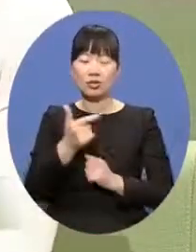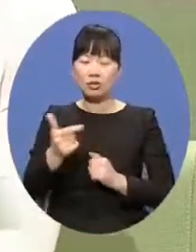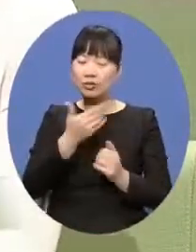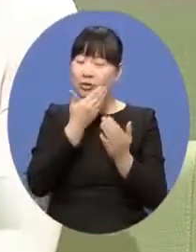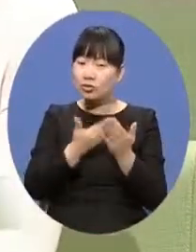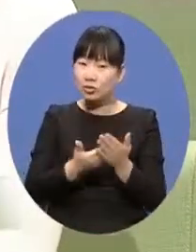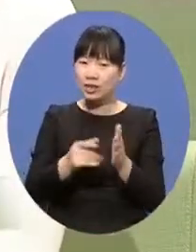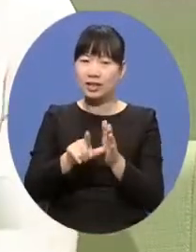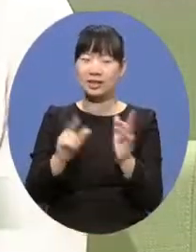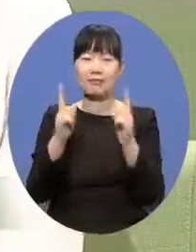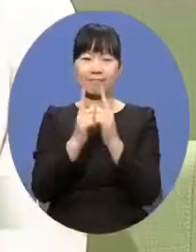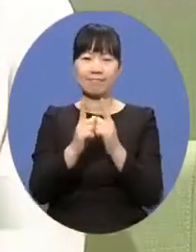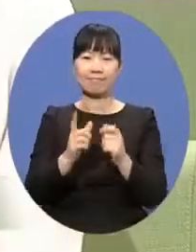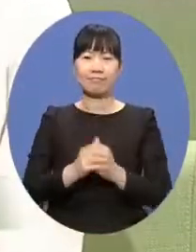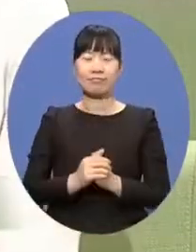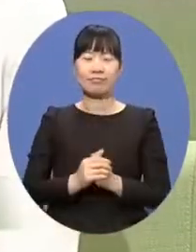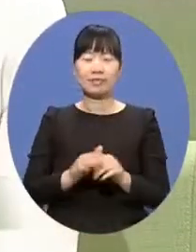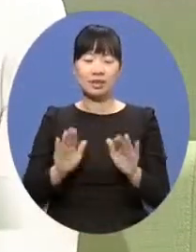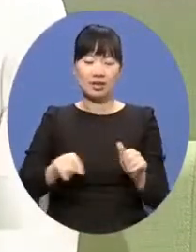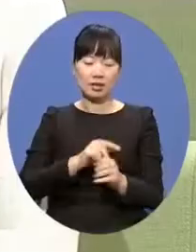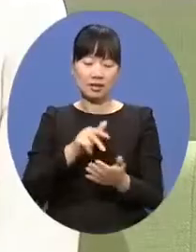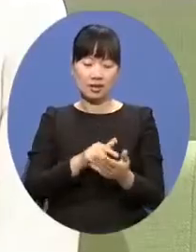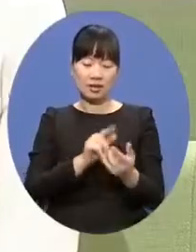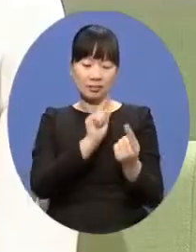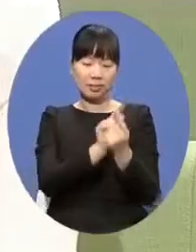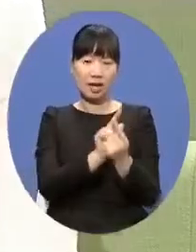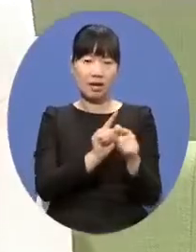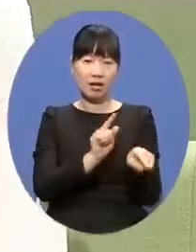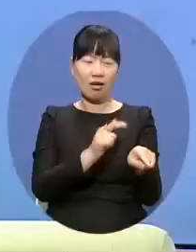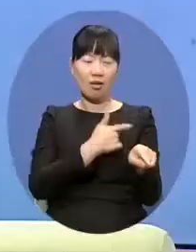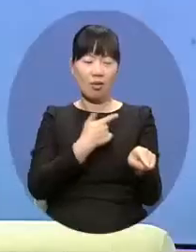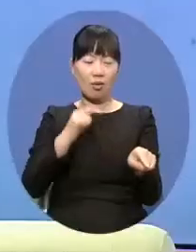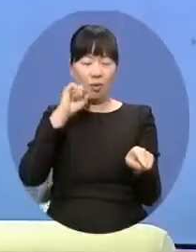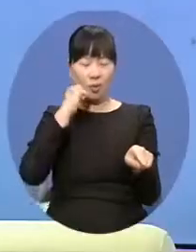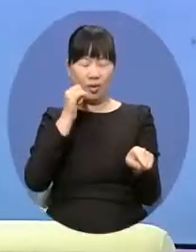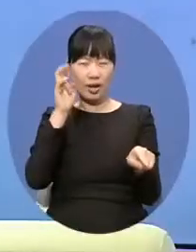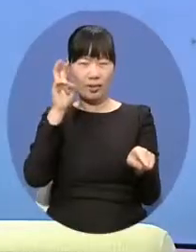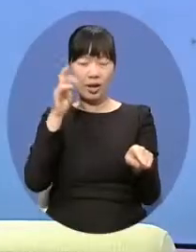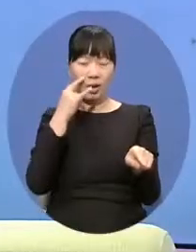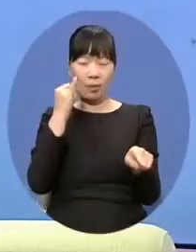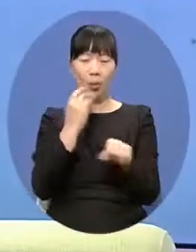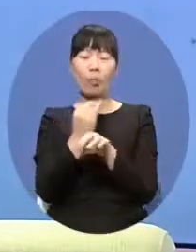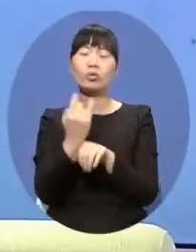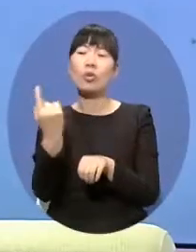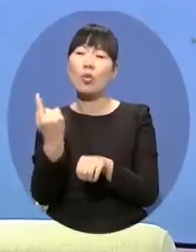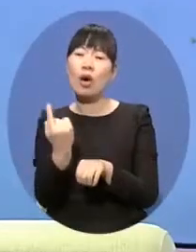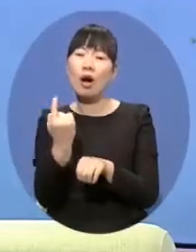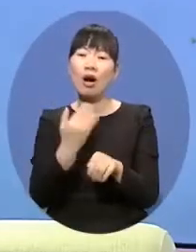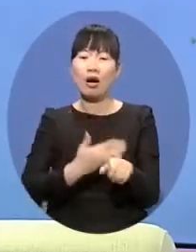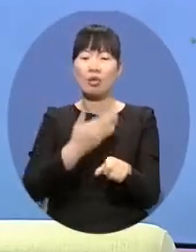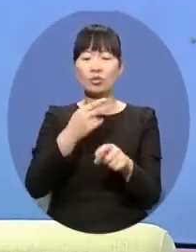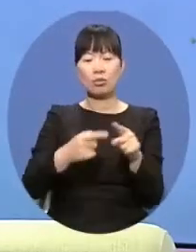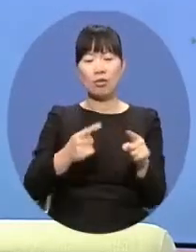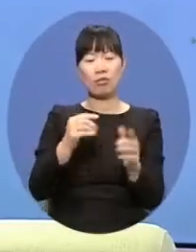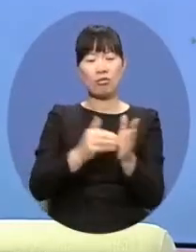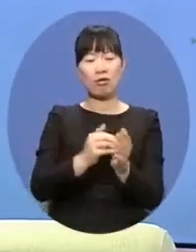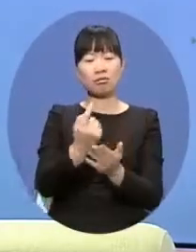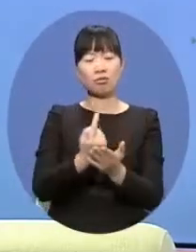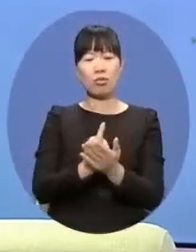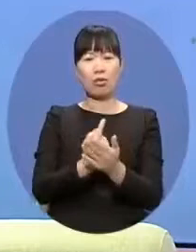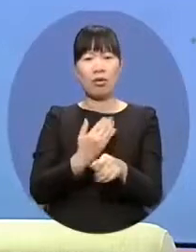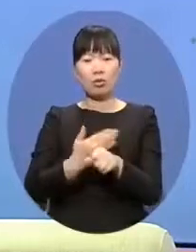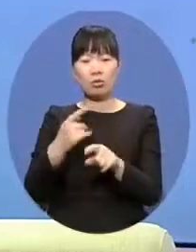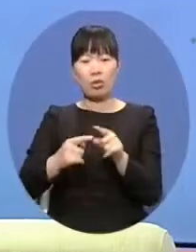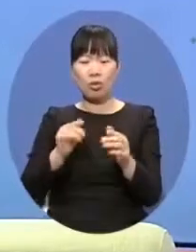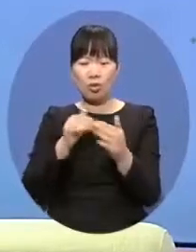놓여 있습니다. 네. 그 현실에서는 그것도 사실 굉장히 어려워요. 엄마 언제 올 거야? 9시 반까지 올게. 그랬더니 9시 반까지